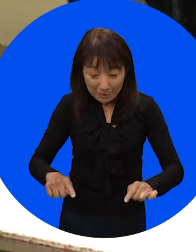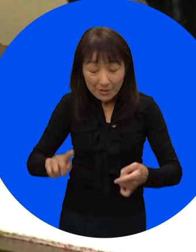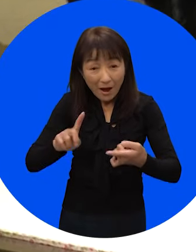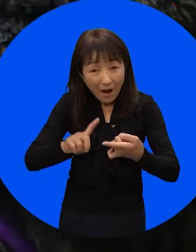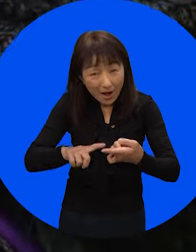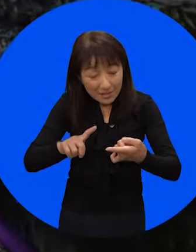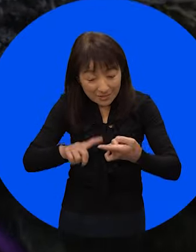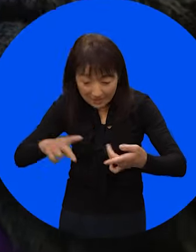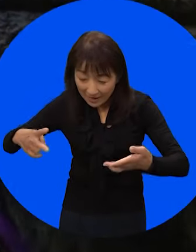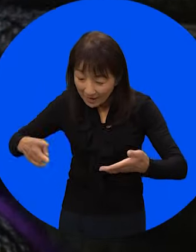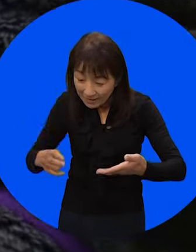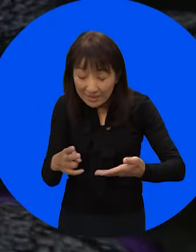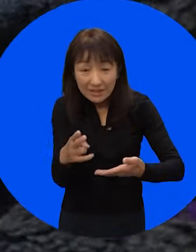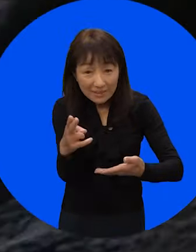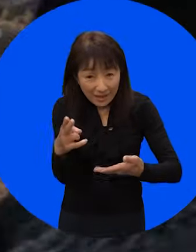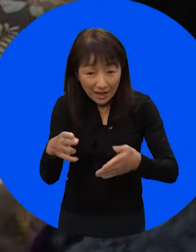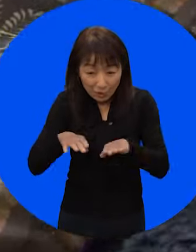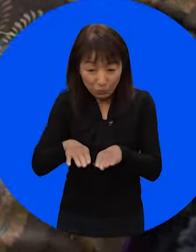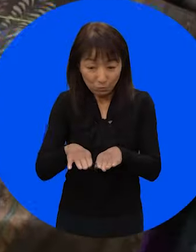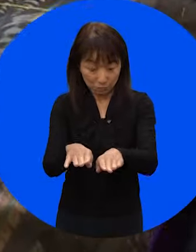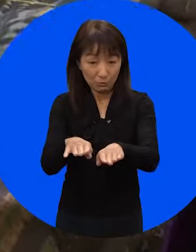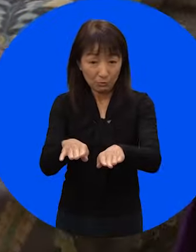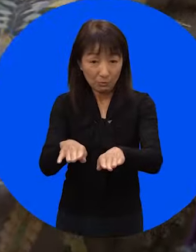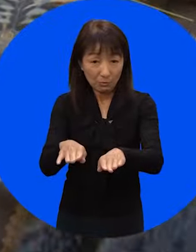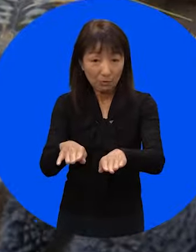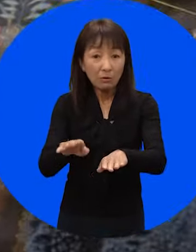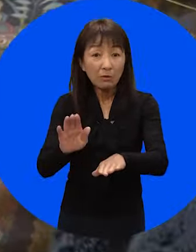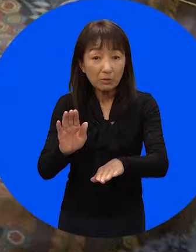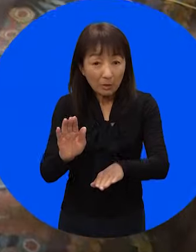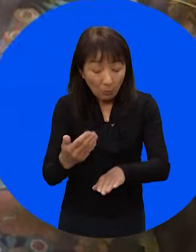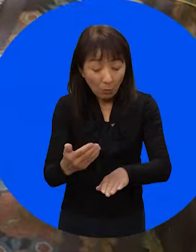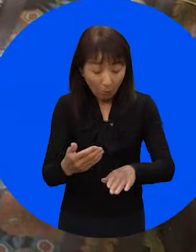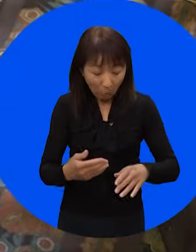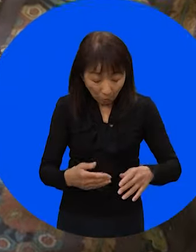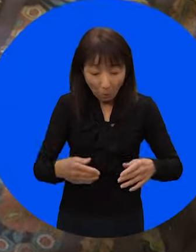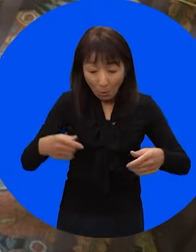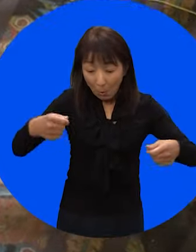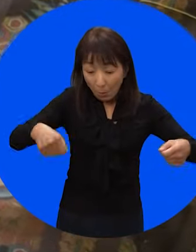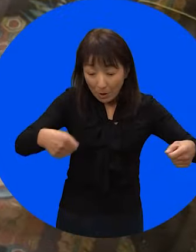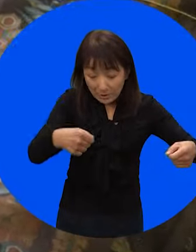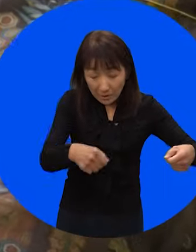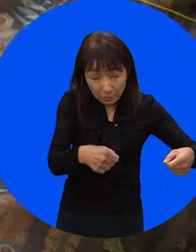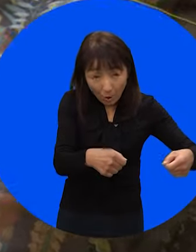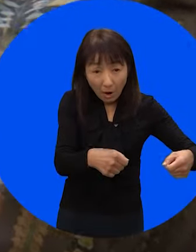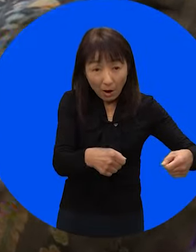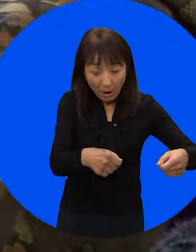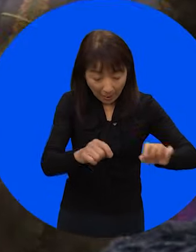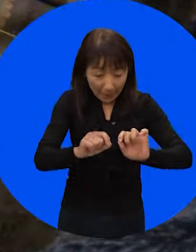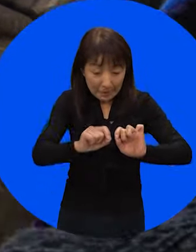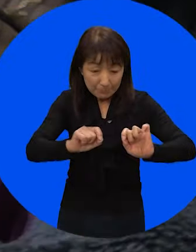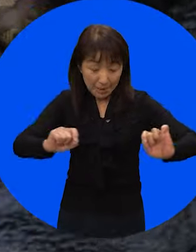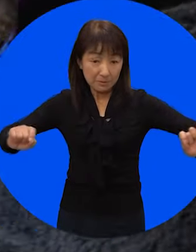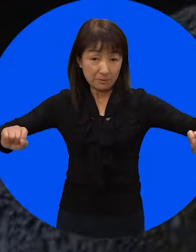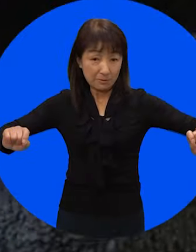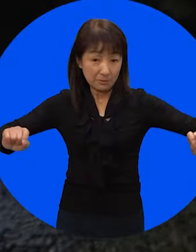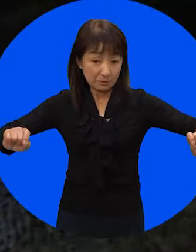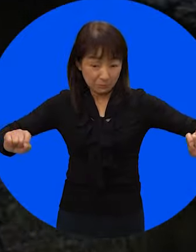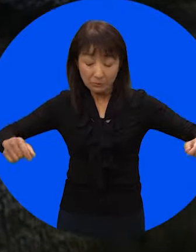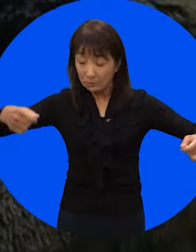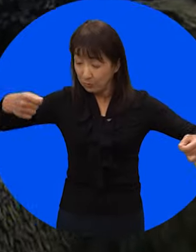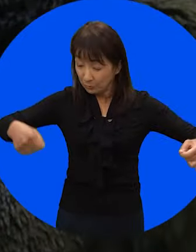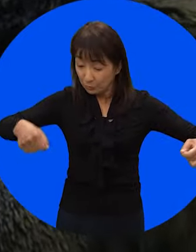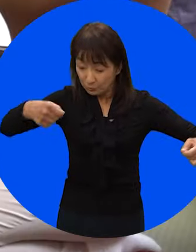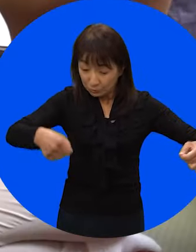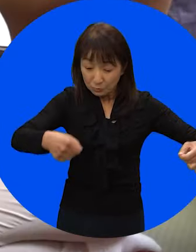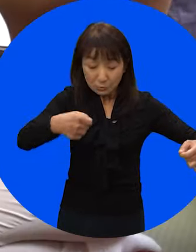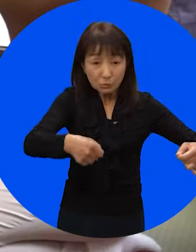ですね。で、和裁っていうのは全てが直線でできていて、まっすぐしか縫わないんですよね、縫うところ